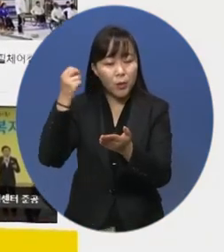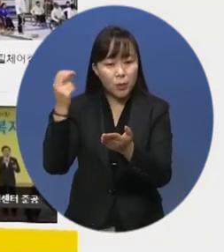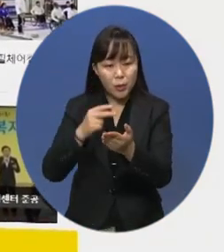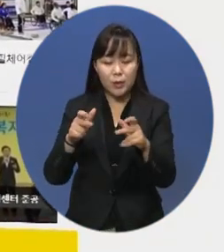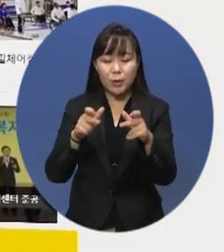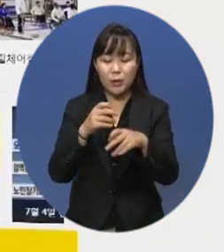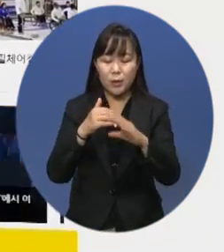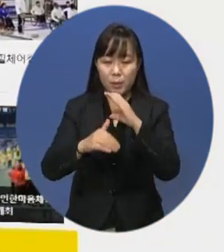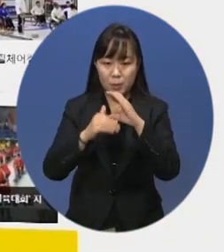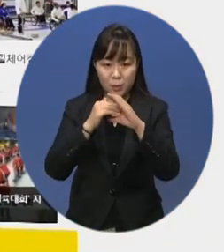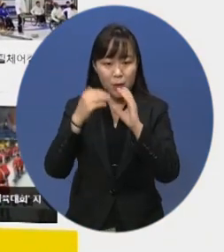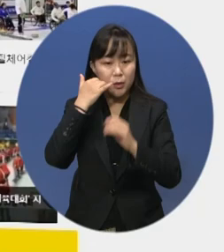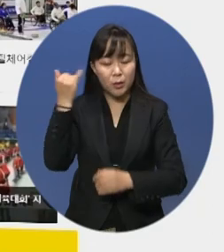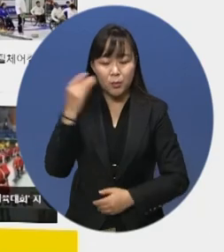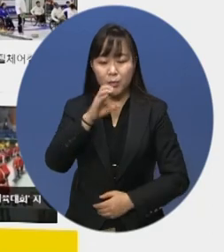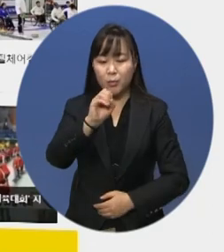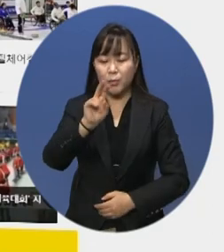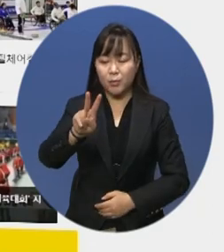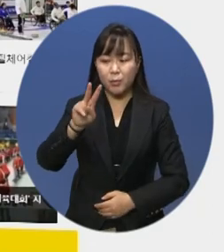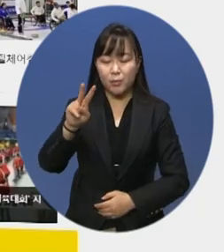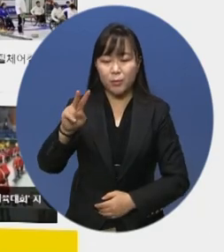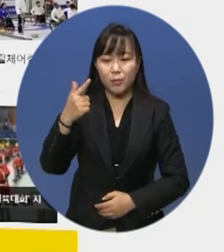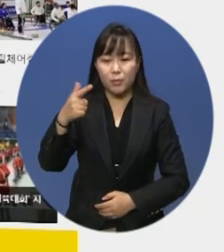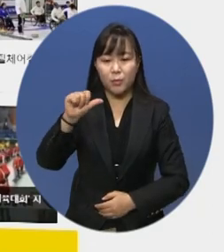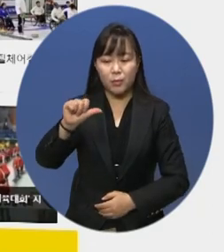홈페이지 또는 전자우편